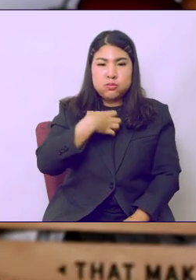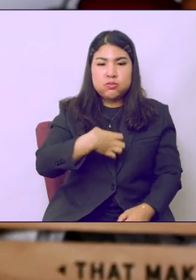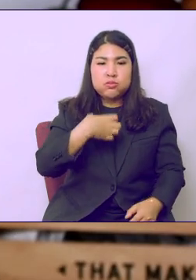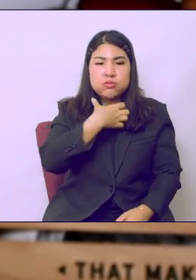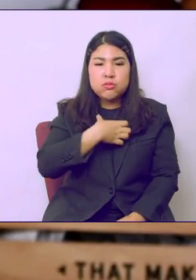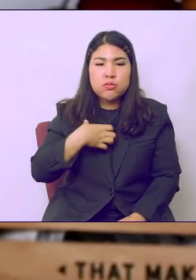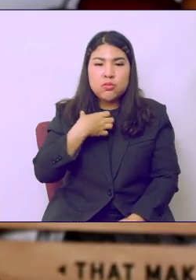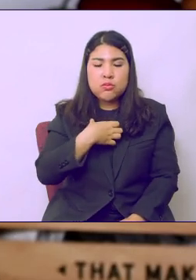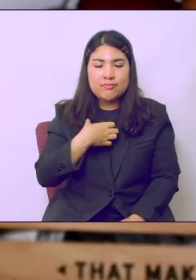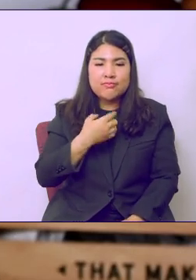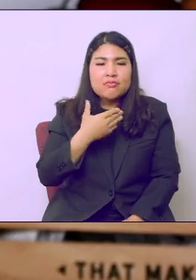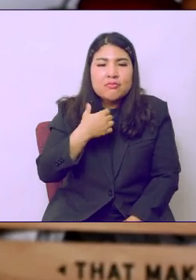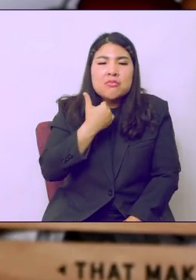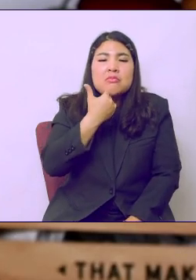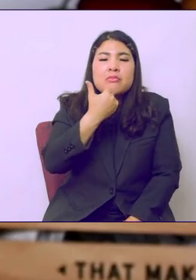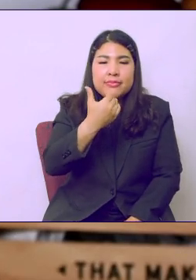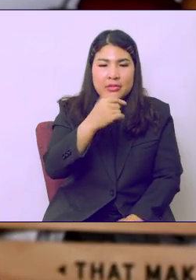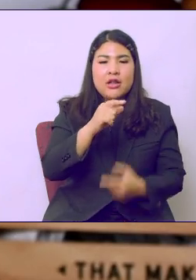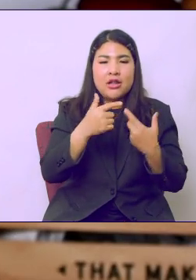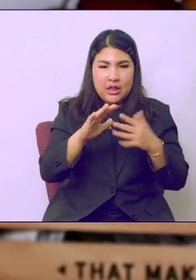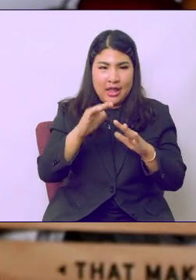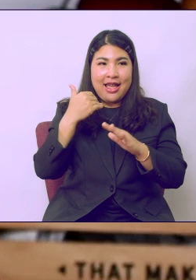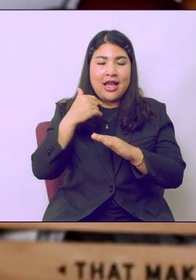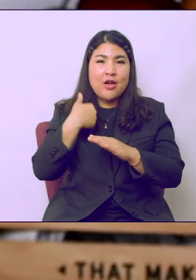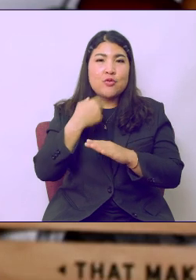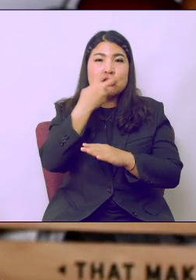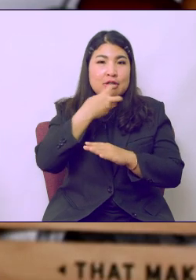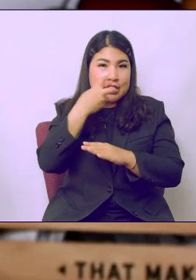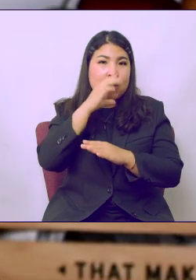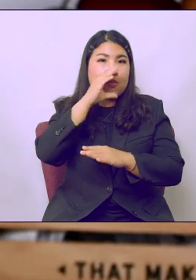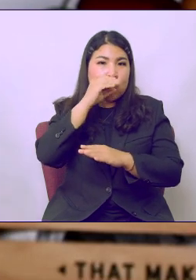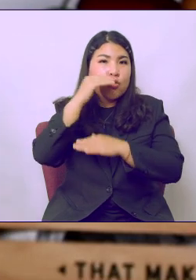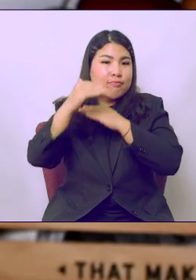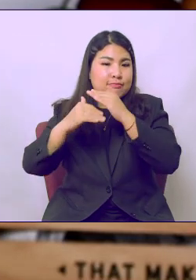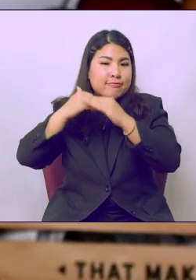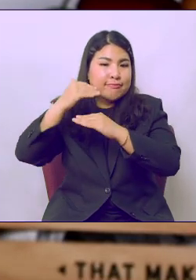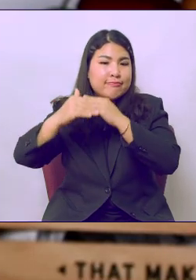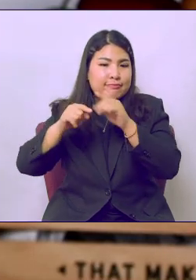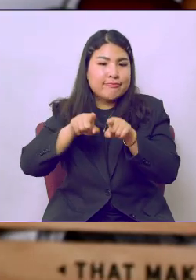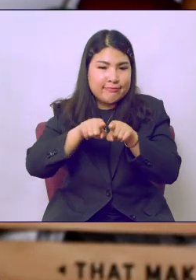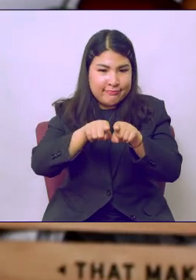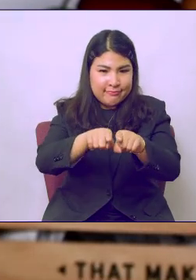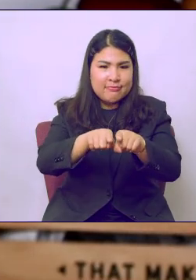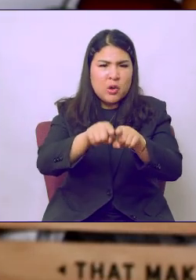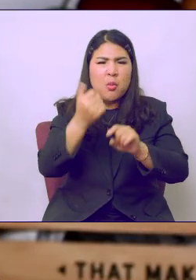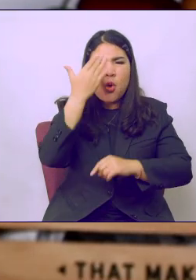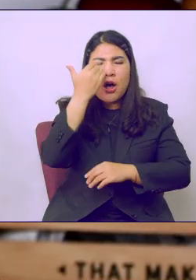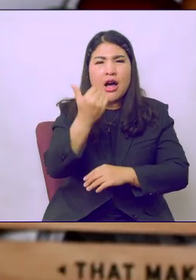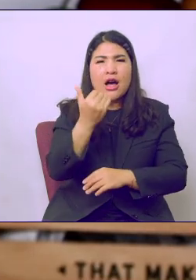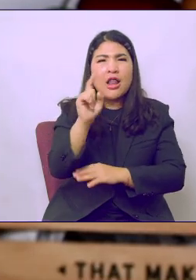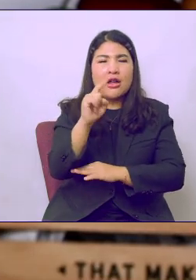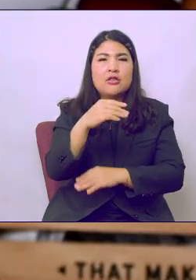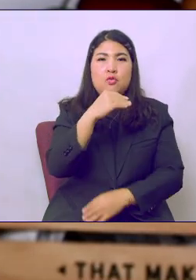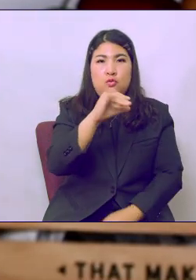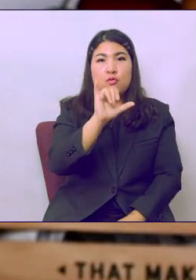บังคับซาวด์พวกเได้อ่ะพัฒนาการการพูดก็จะตามมาคือทำงานร่วมกันเป็นสหวิชาชีพดีกว่านะครับเพราะว่าโยคะอย่างเดียวเนี่ย